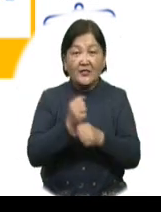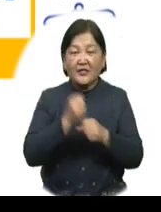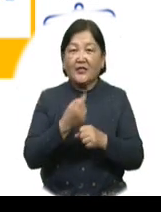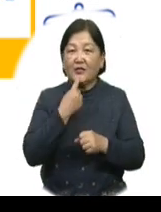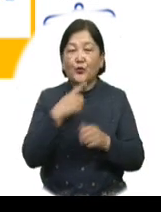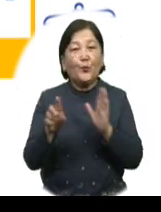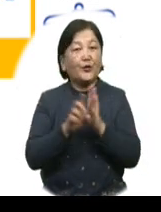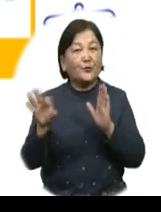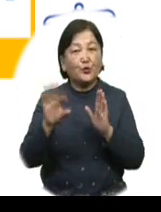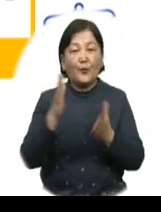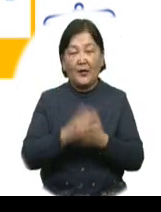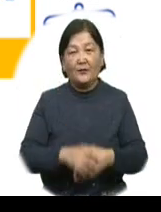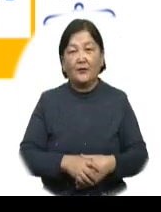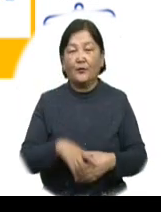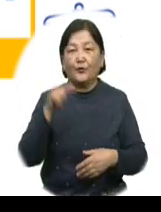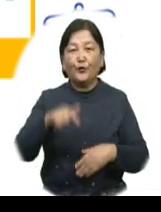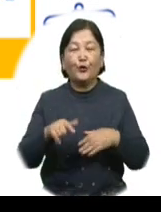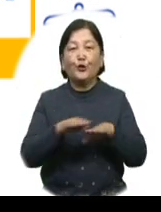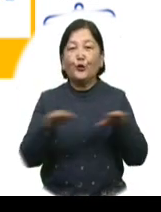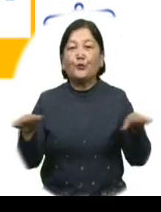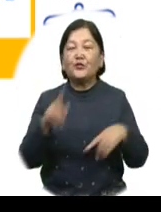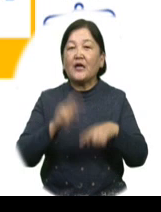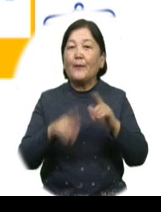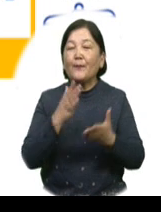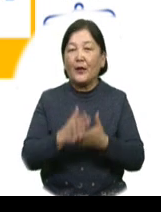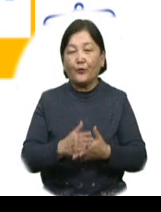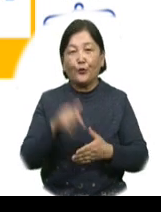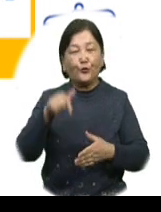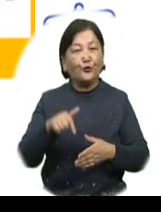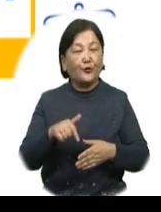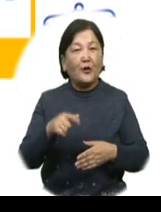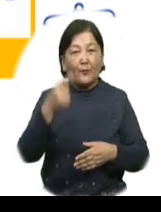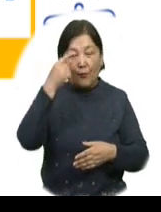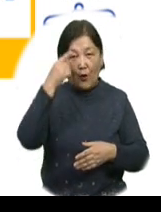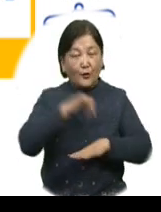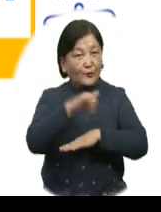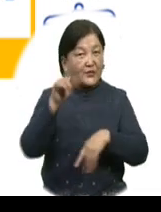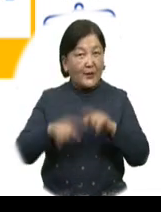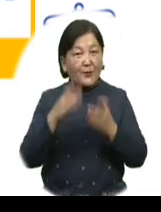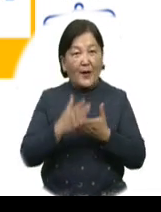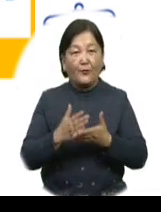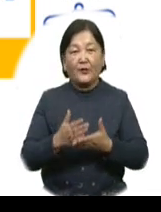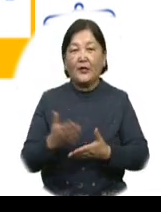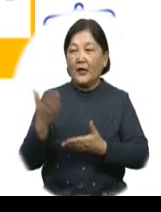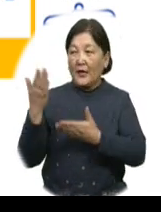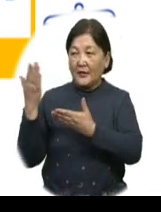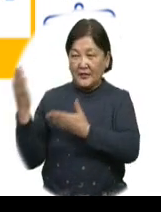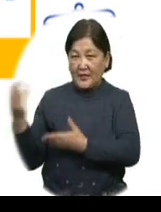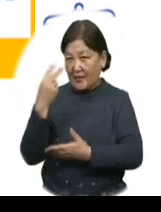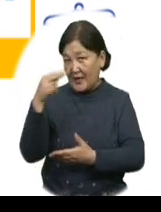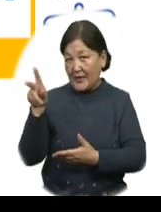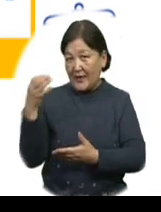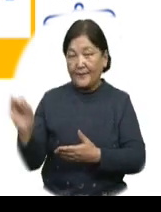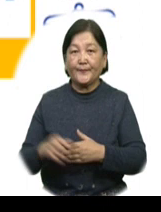боломжгүй. За тэгээд яг одоо өнөөдрийн төвшөнд эдгээр үзүүлэлт маань ямар үзүүлэлтэй байгаа юм бэ гэдгийг одоо арын хэсгээс бас хараараа